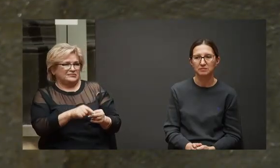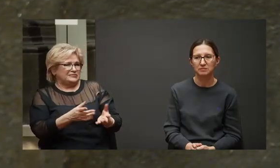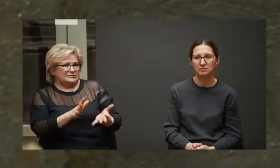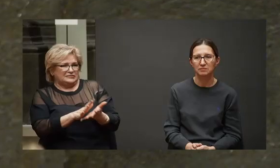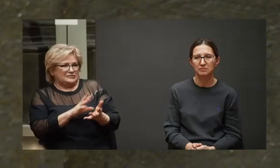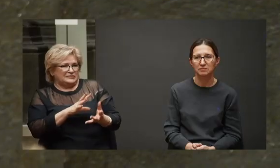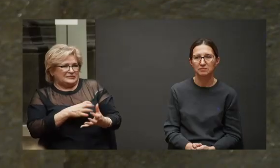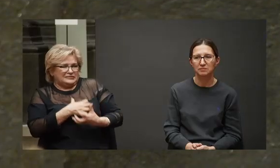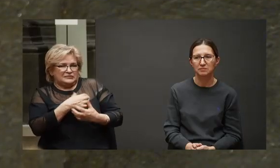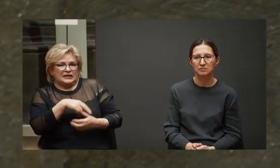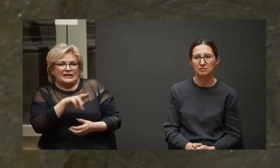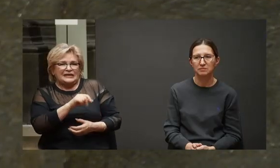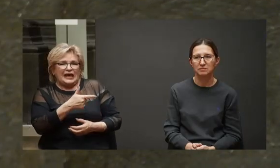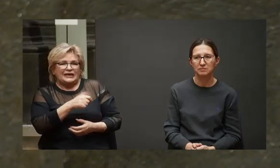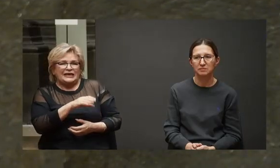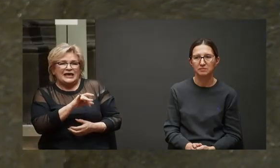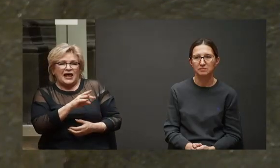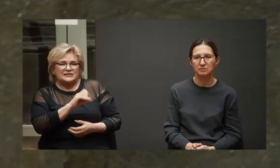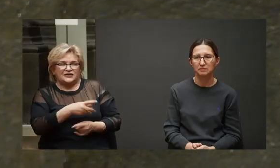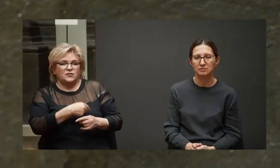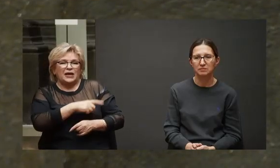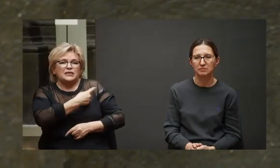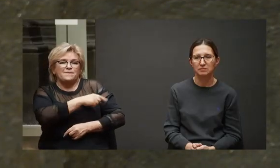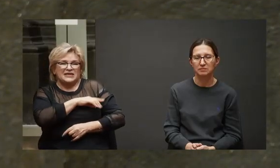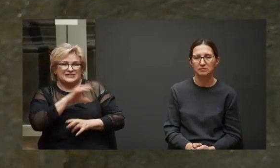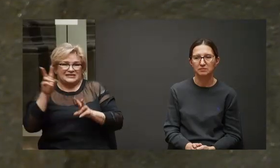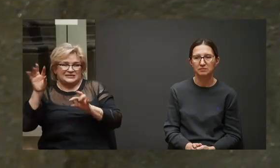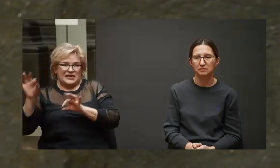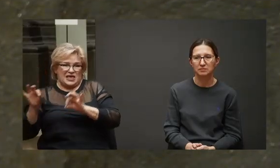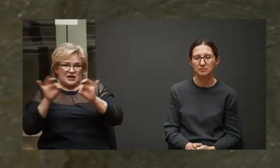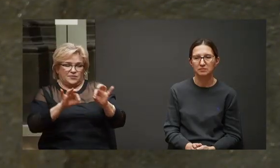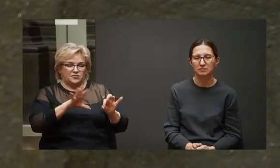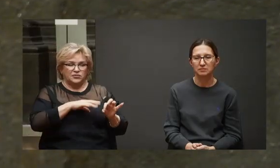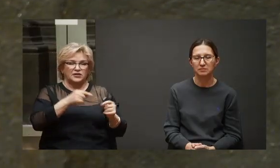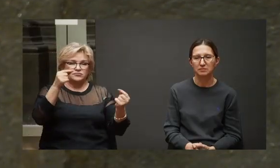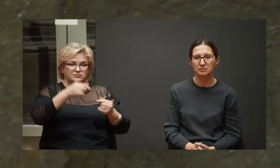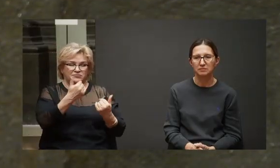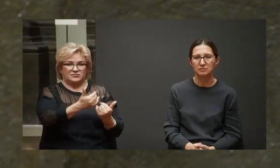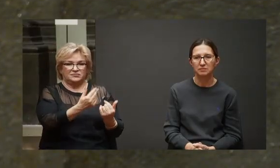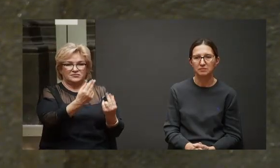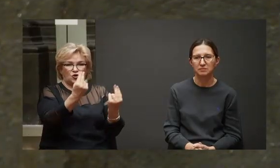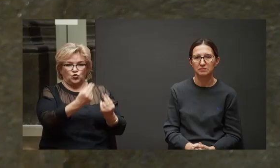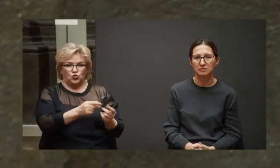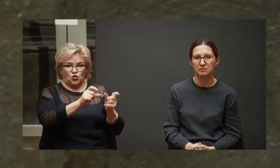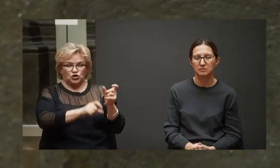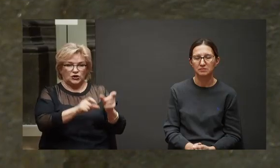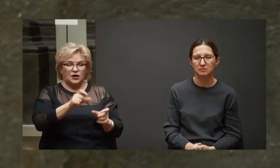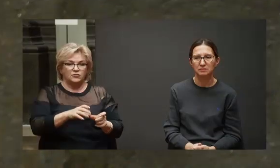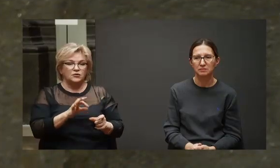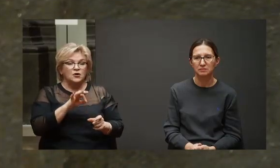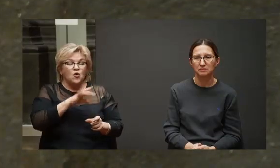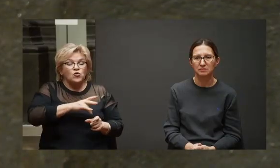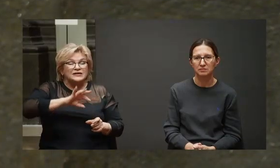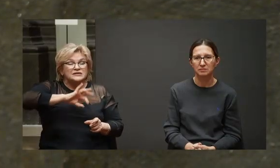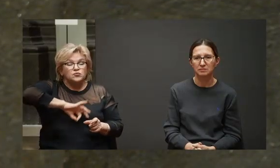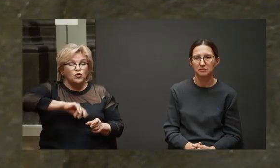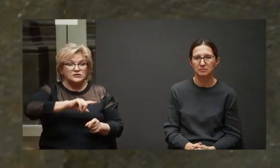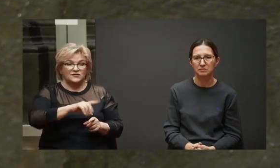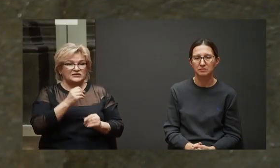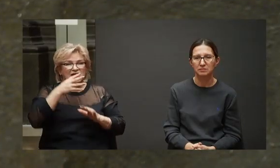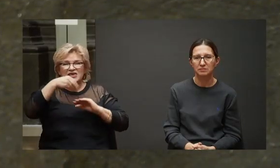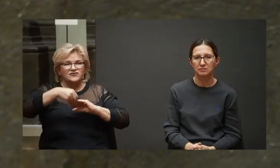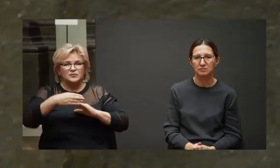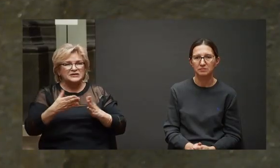дегенеративным. Да. Это был медицинский термин применительно к этим художникам, но он использовался не в